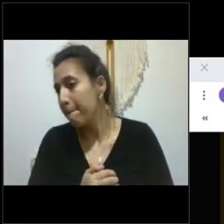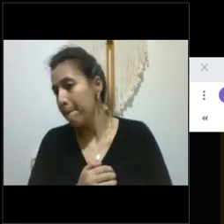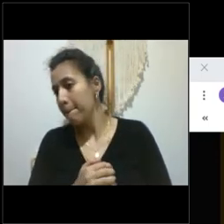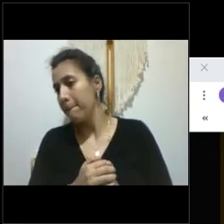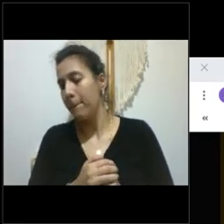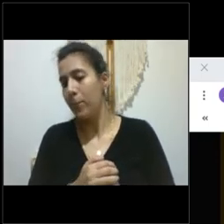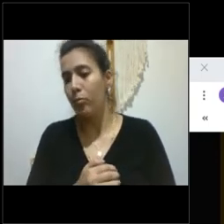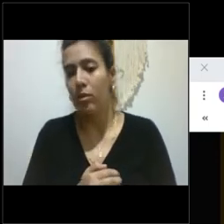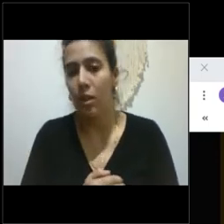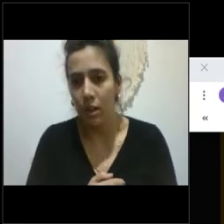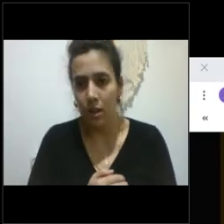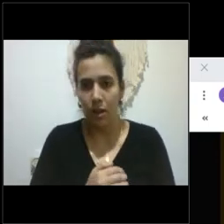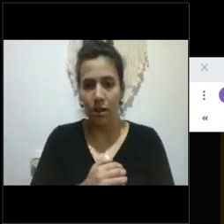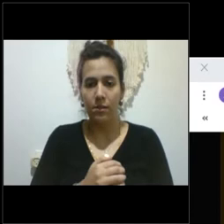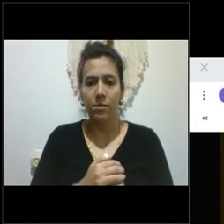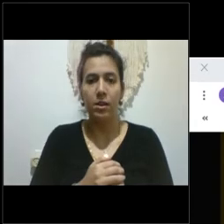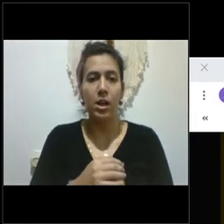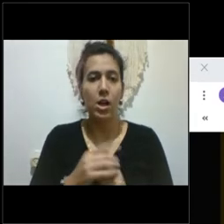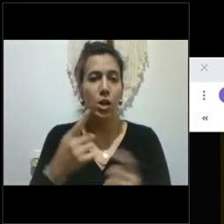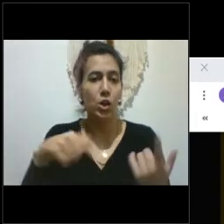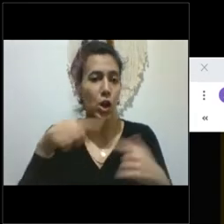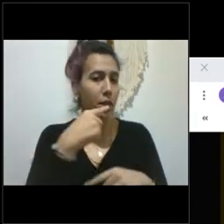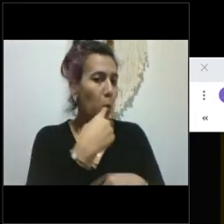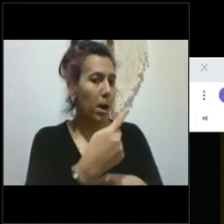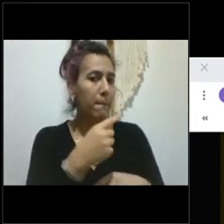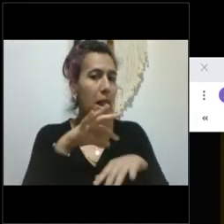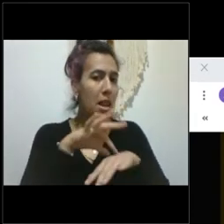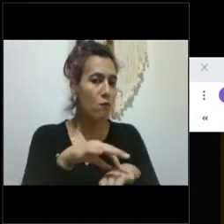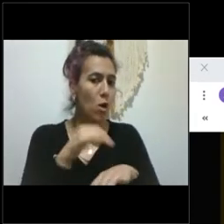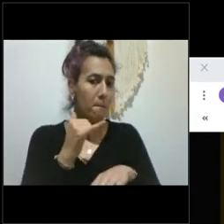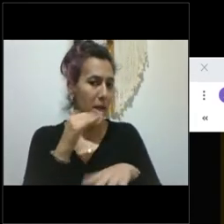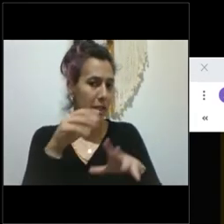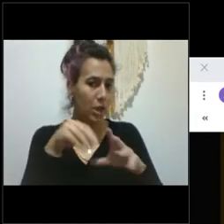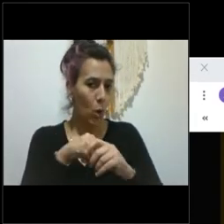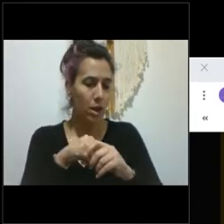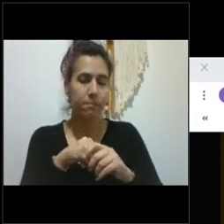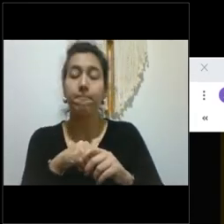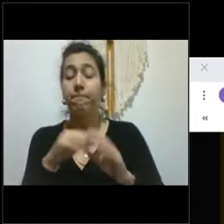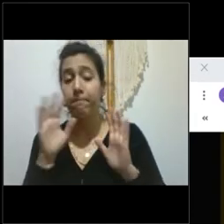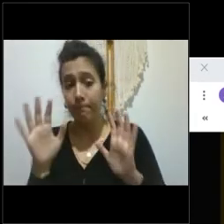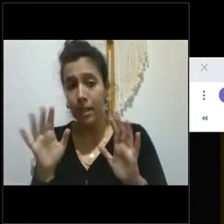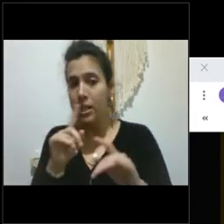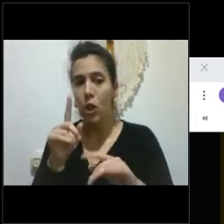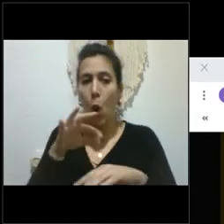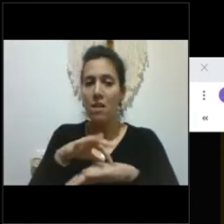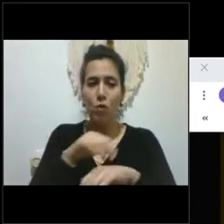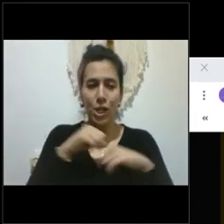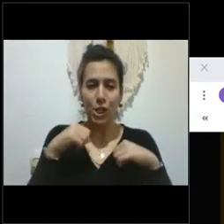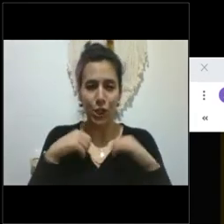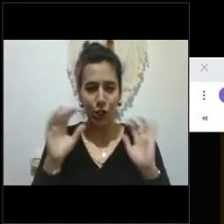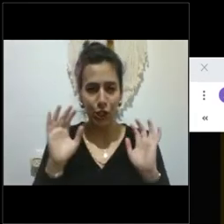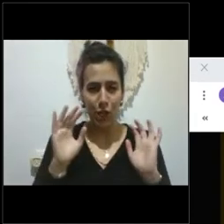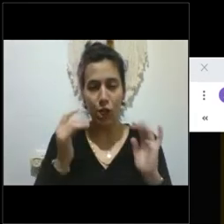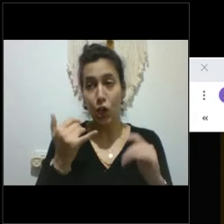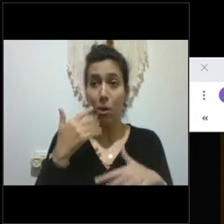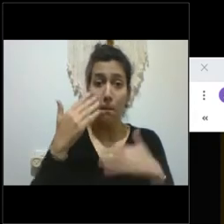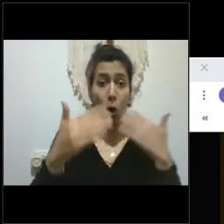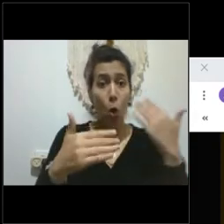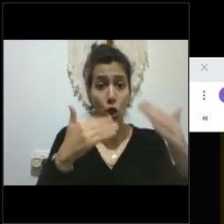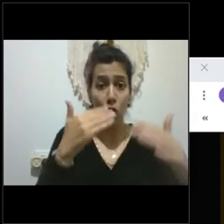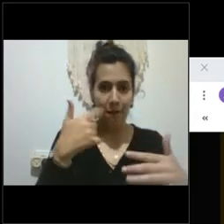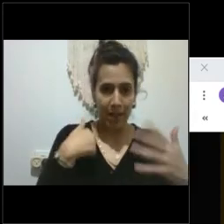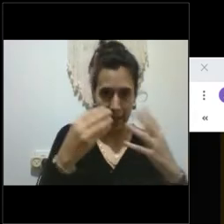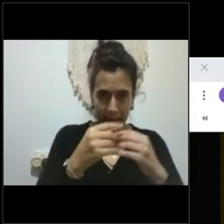כשאתם אומרים ליווי, מה זה כולל? זה לא עכשיו ליווי אישי לכל אחד, שאני עכשיו איתכם בכל שלב של כל עסקה,